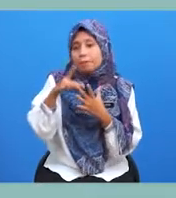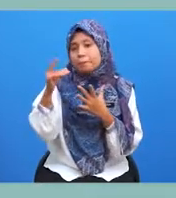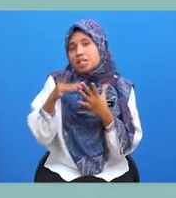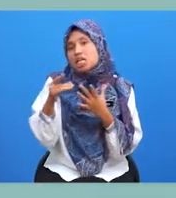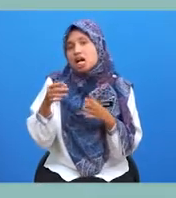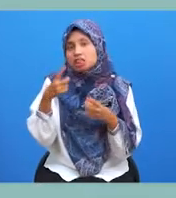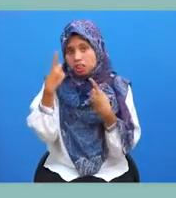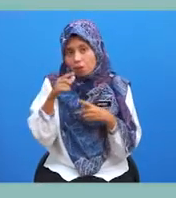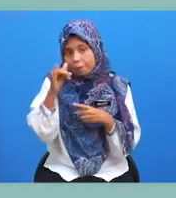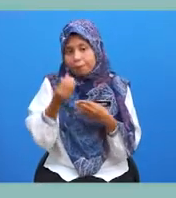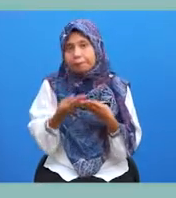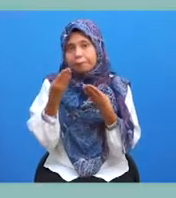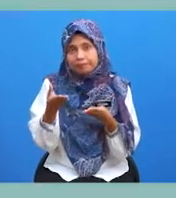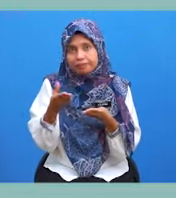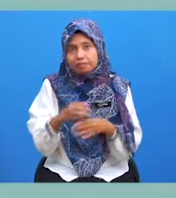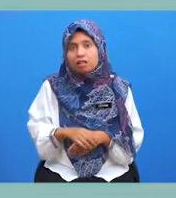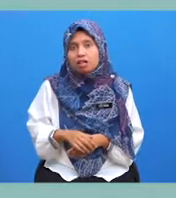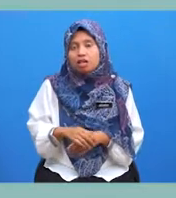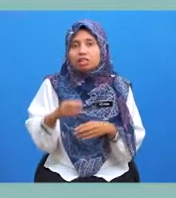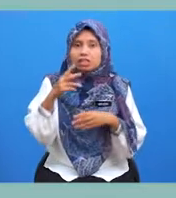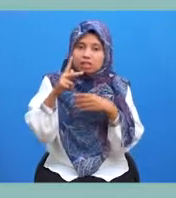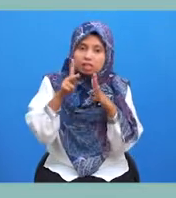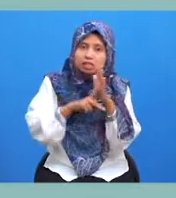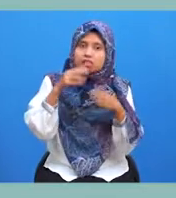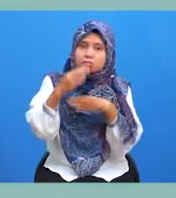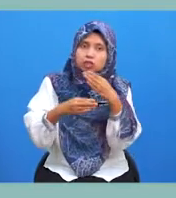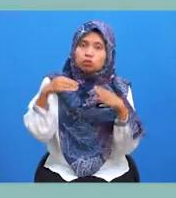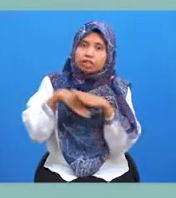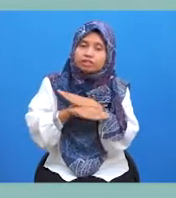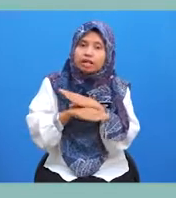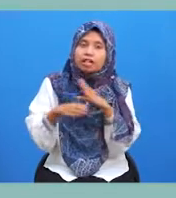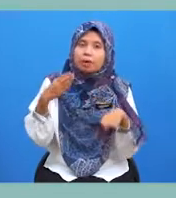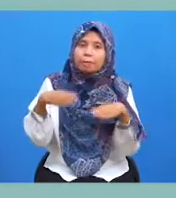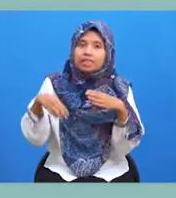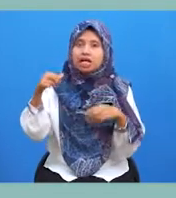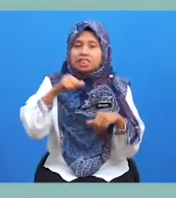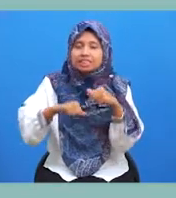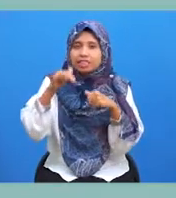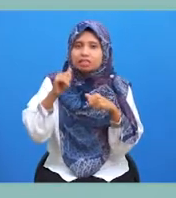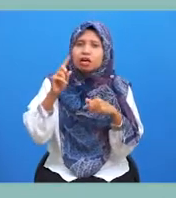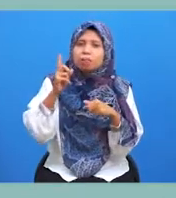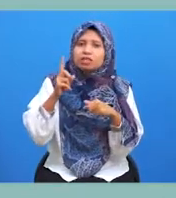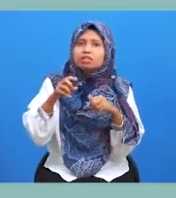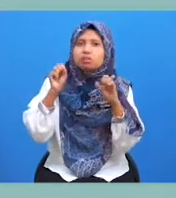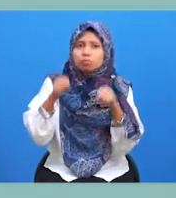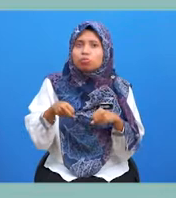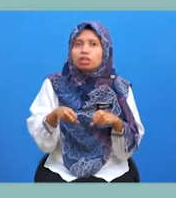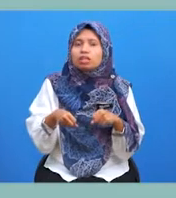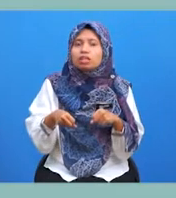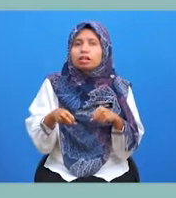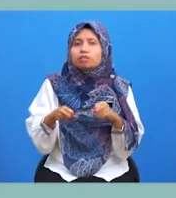pilihan jawapan yang diberikan, kemajuan dalam bidang sains yang manakah